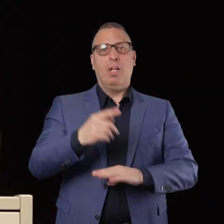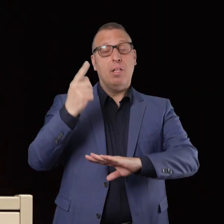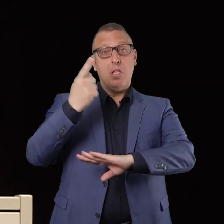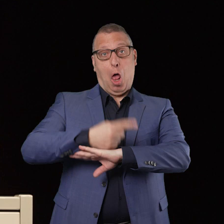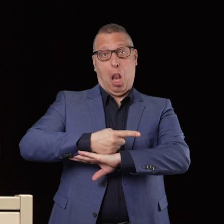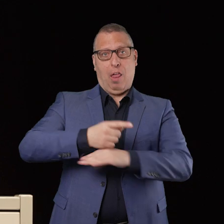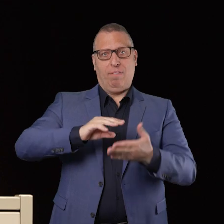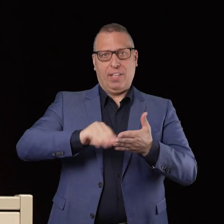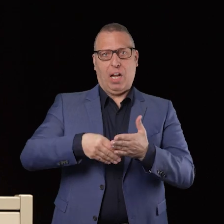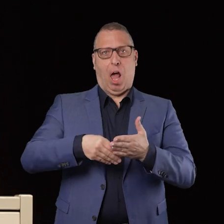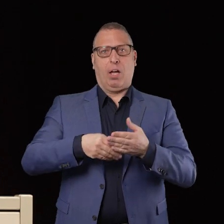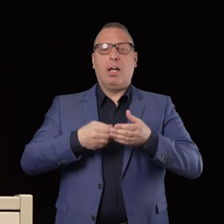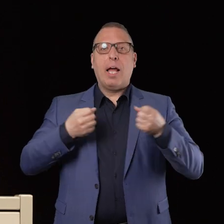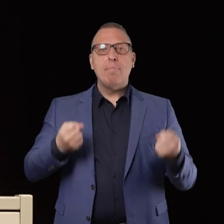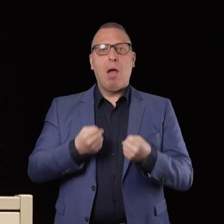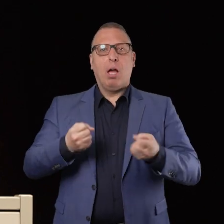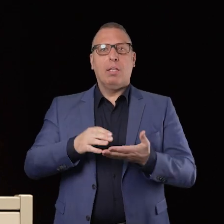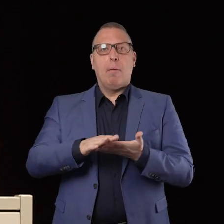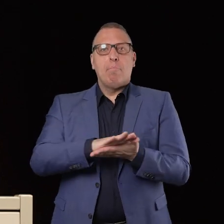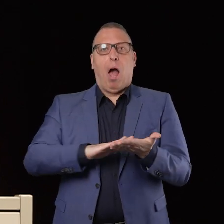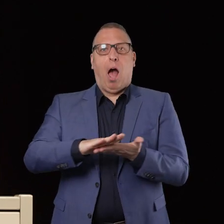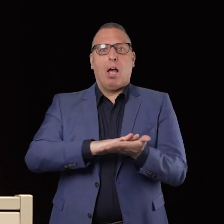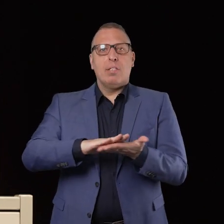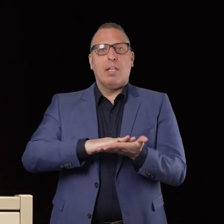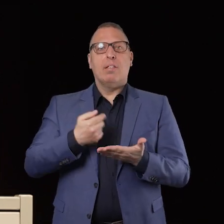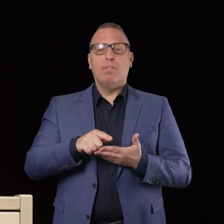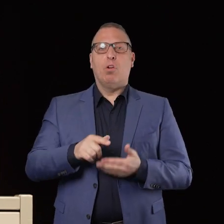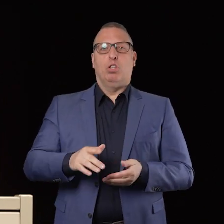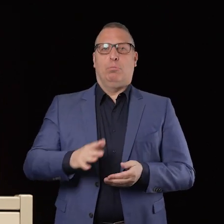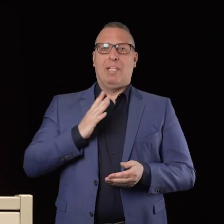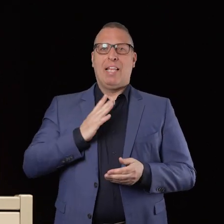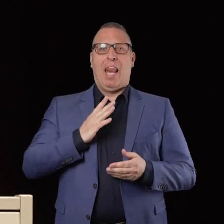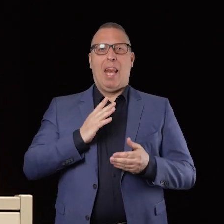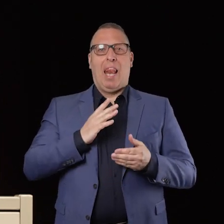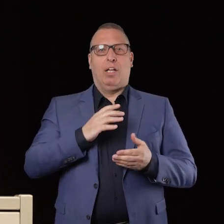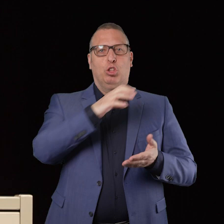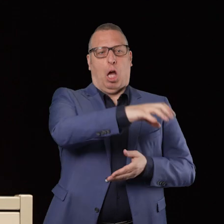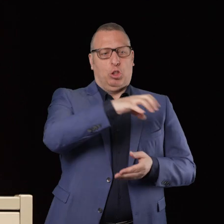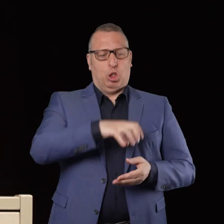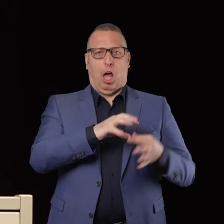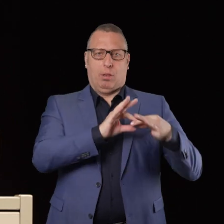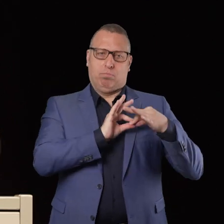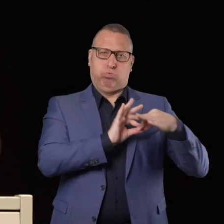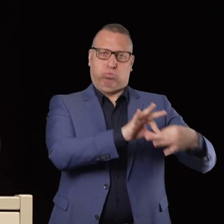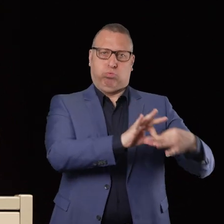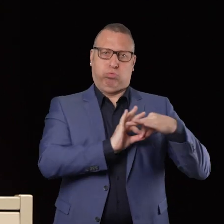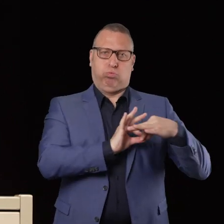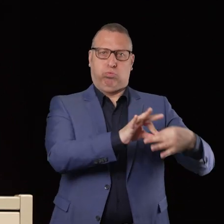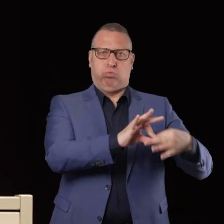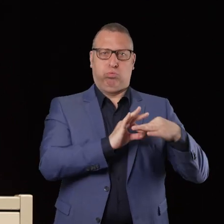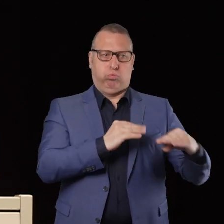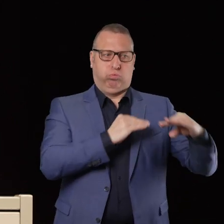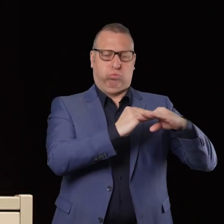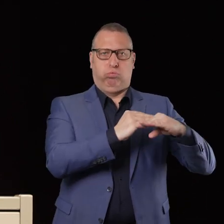Der Zollvertrag schaffte die Basis für eine besonders enge zwischenstaatliche Beziehung,